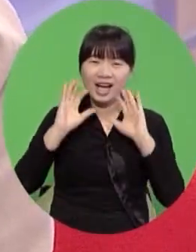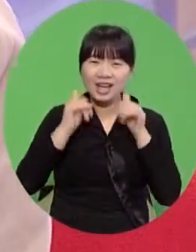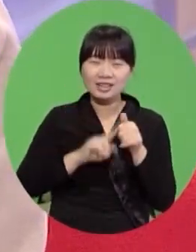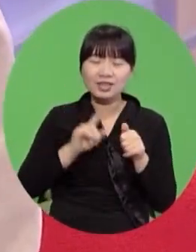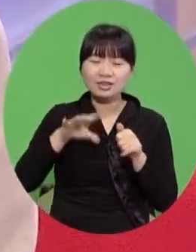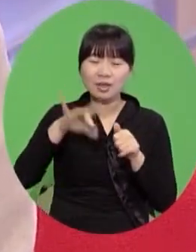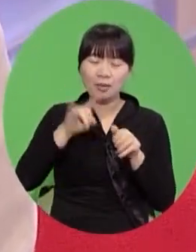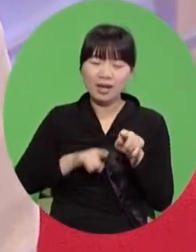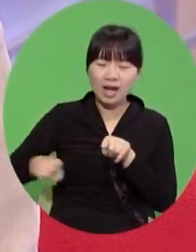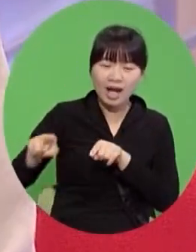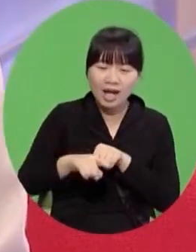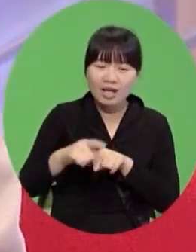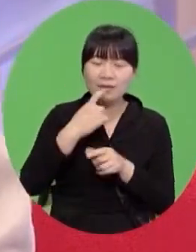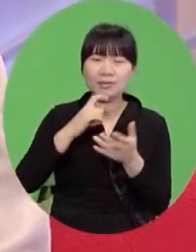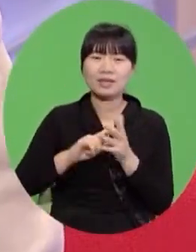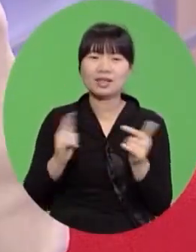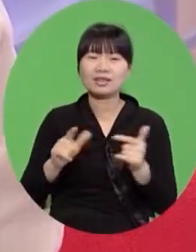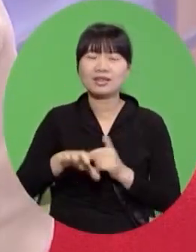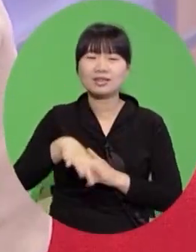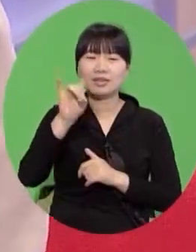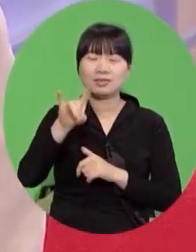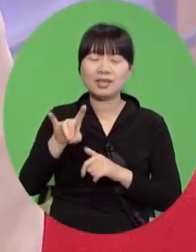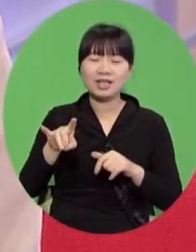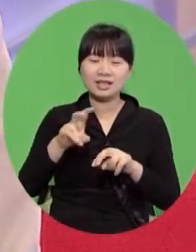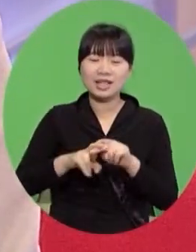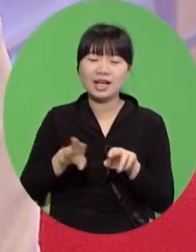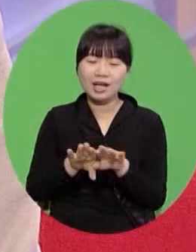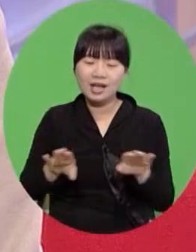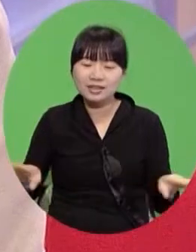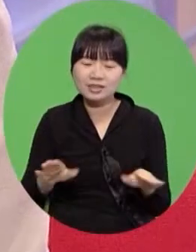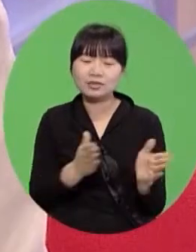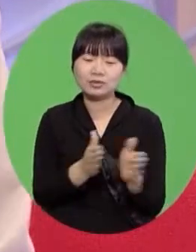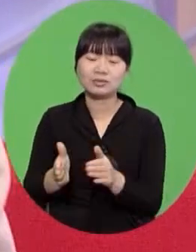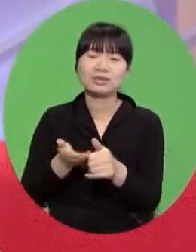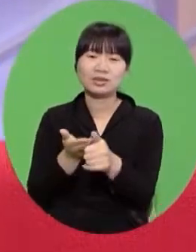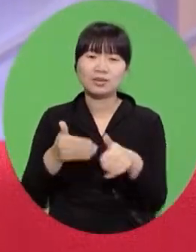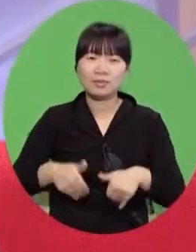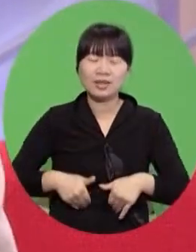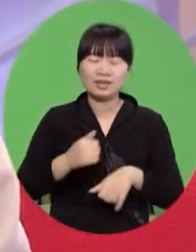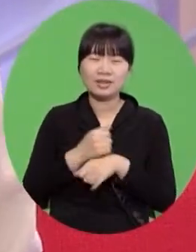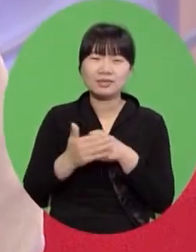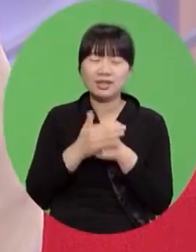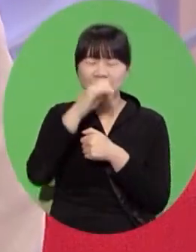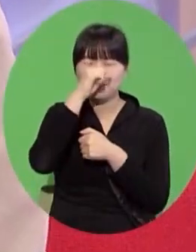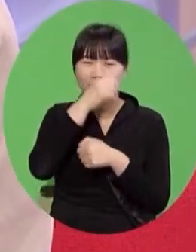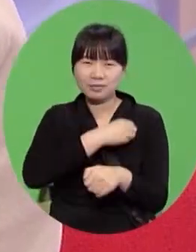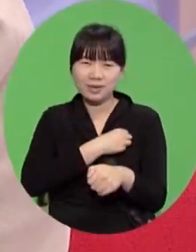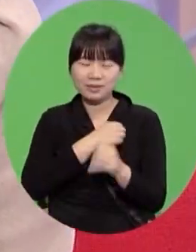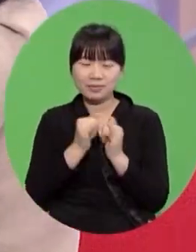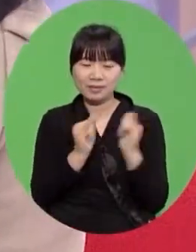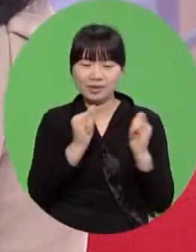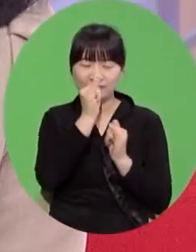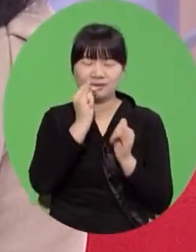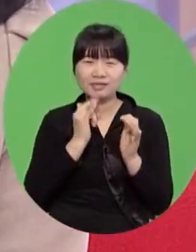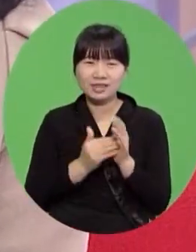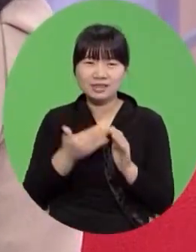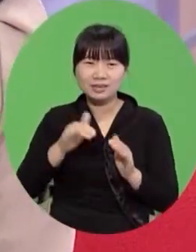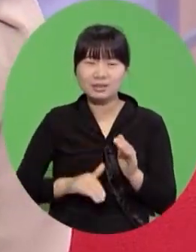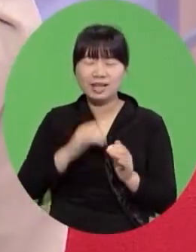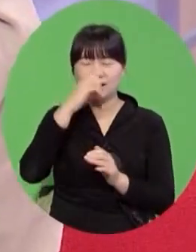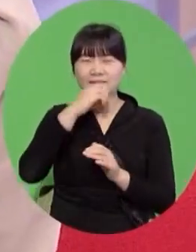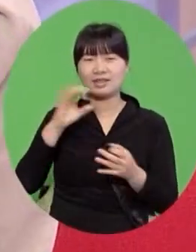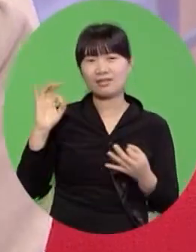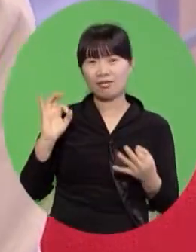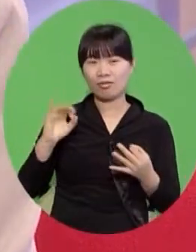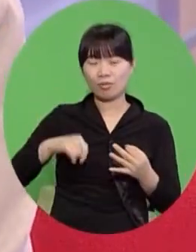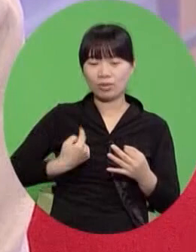처음에 좀 힘들어요. 그러니까 약간 처음에 멍석을 깔아줘야 되는 스타일이에요. 그래서 이렇게 좋은 멤버가 있어도요. 거기에 그냥 얘 혼자